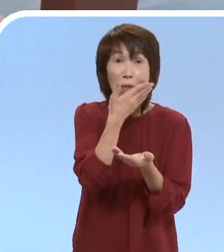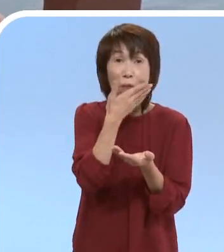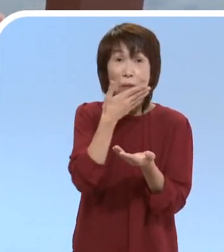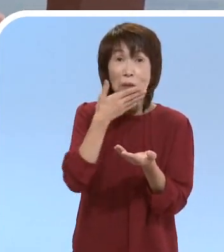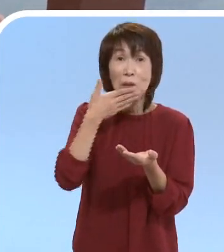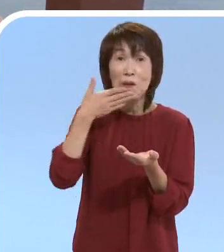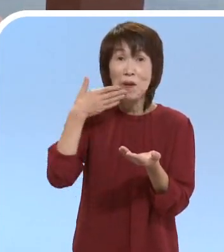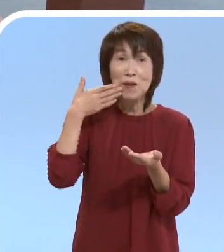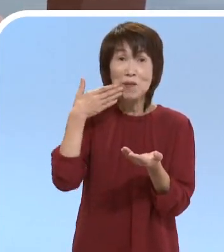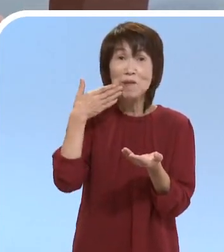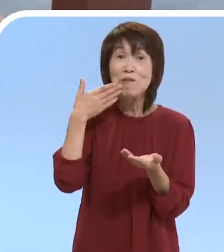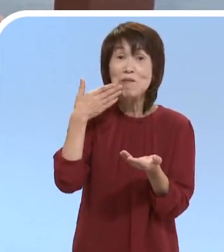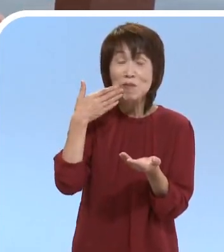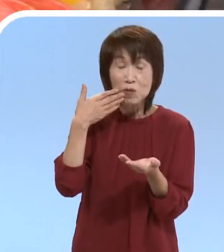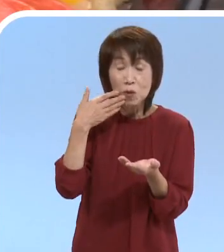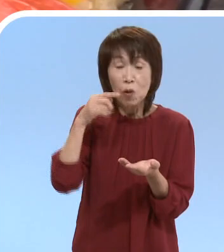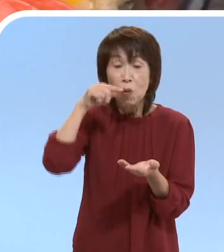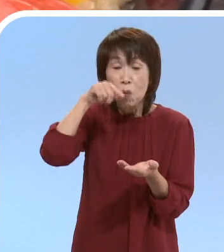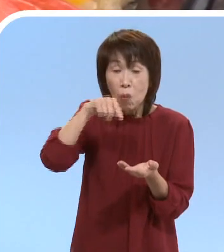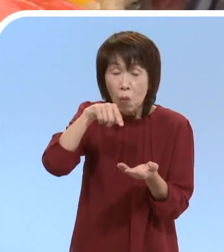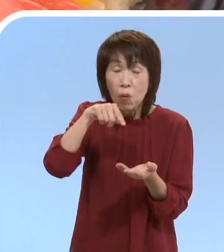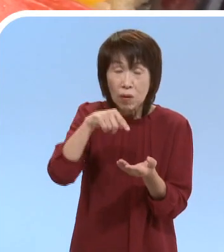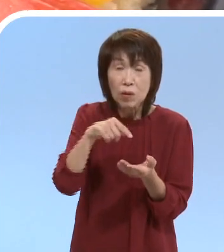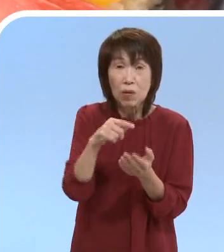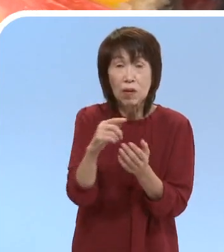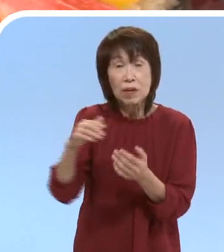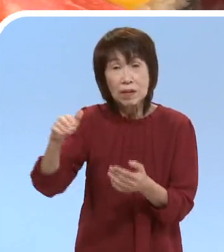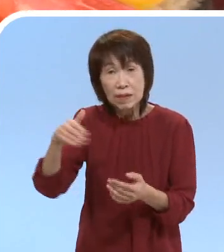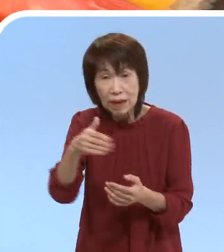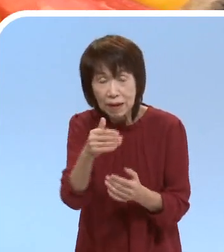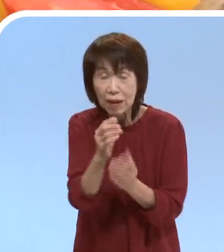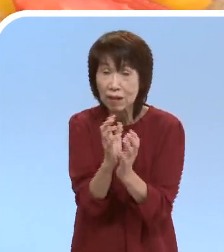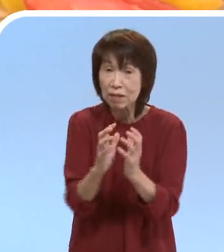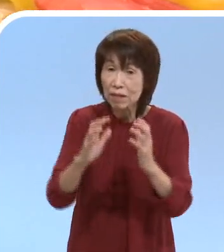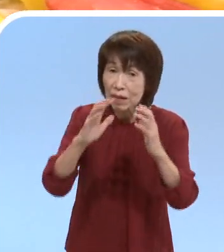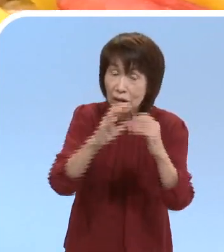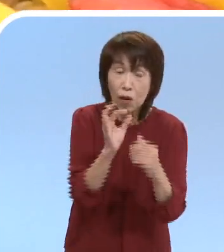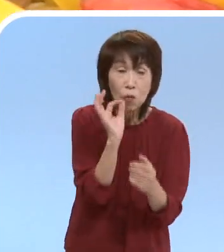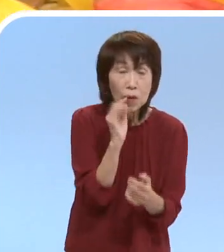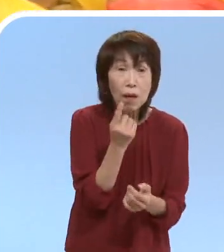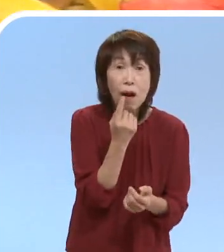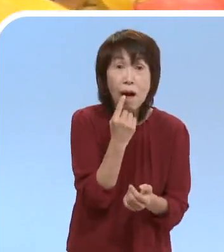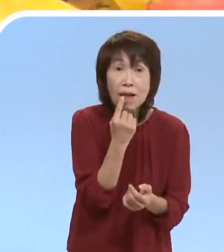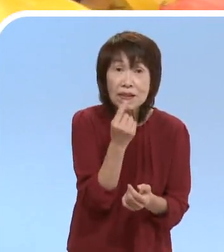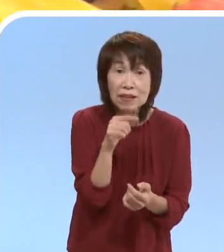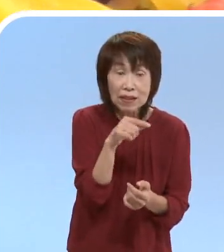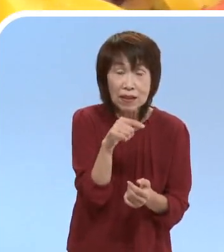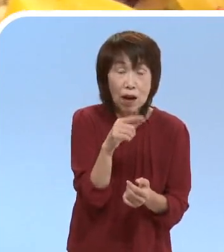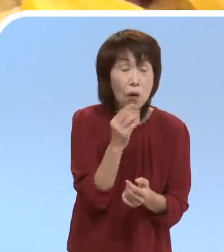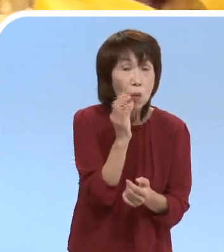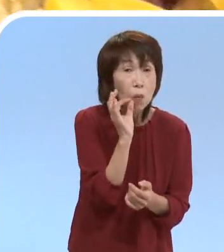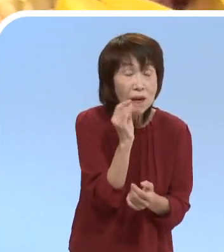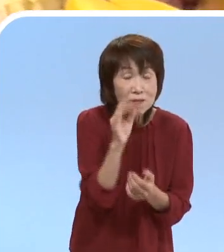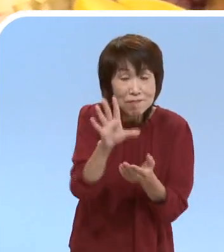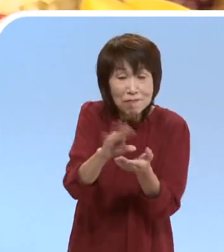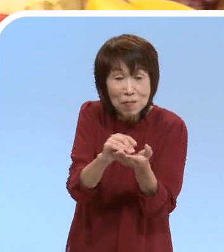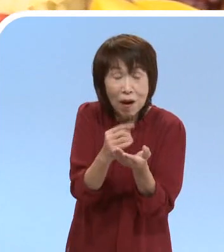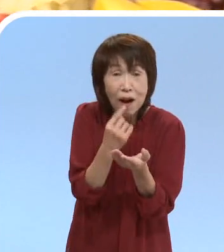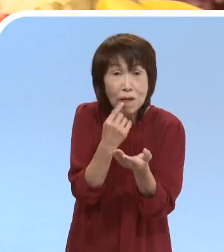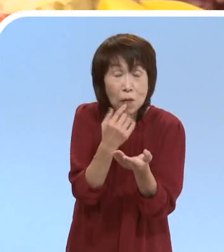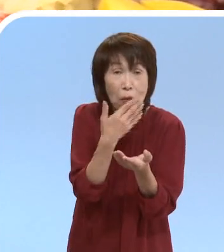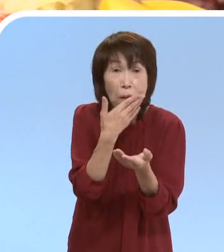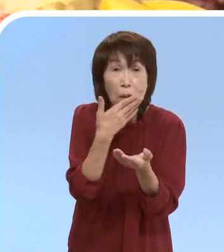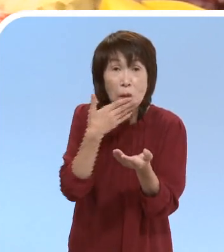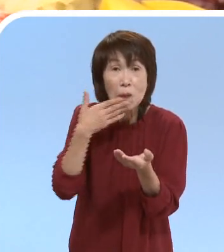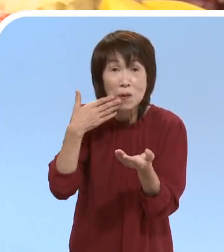何これ、めちゃめちゃ美味しいんですけど、それぞれの具材の旨味とか甘みがしっかりとご飯に伝わってて、 そんな感じ